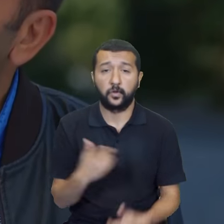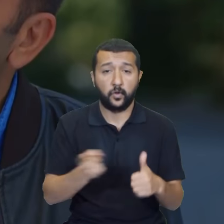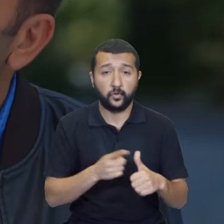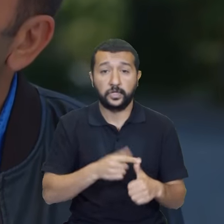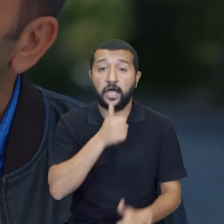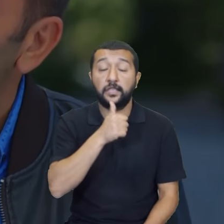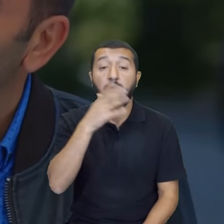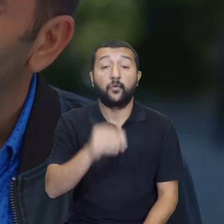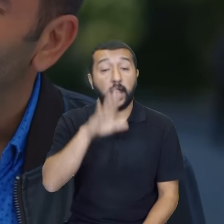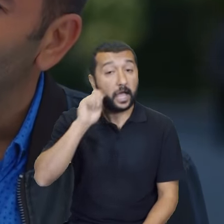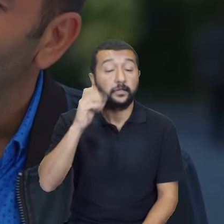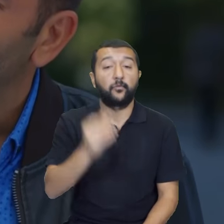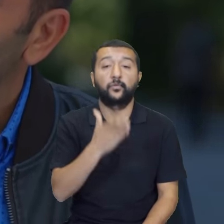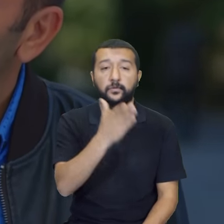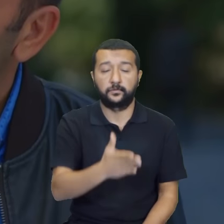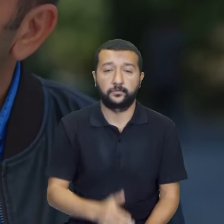Önce adam ol adam.